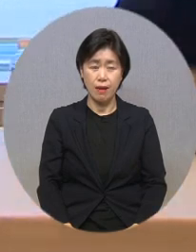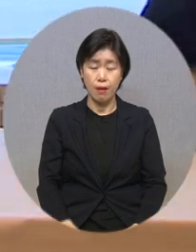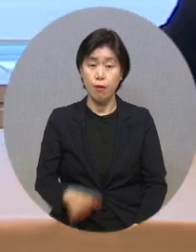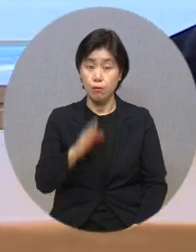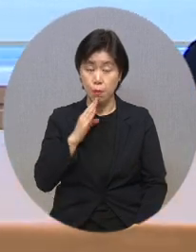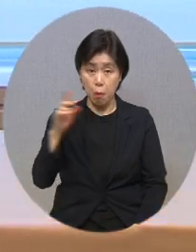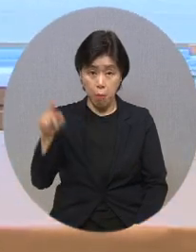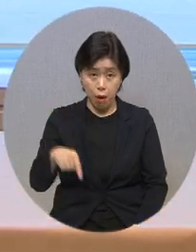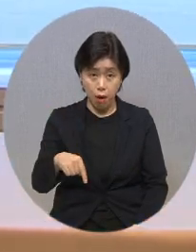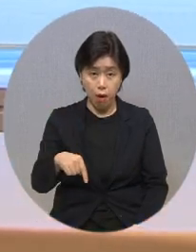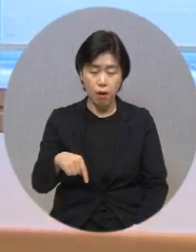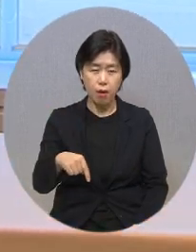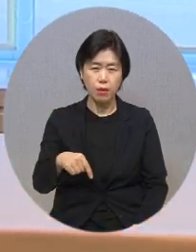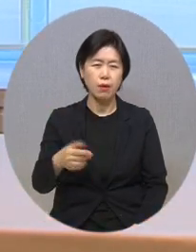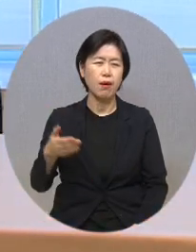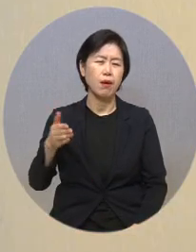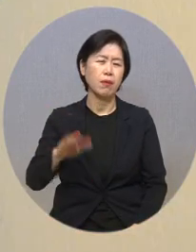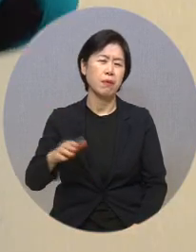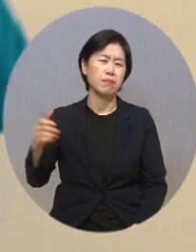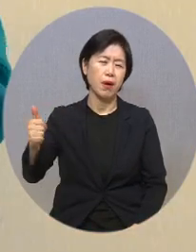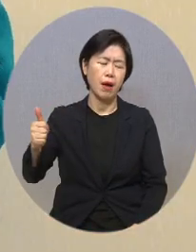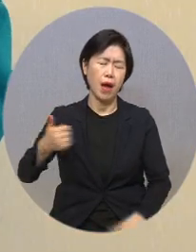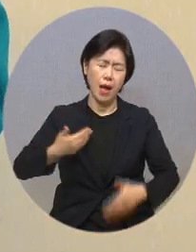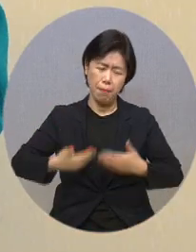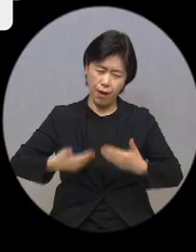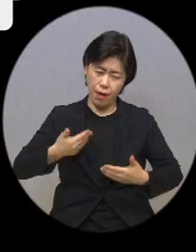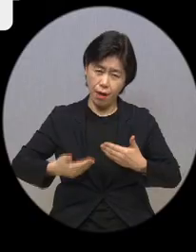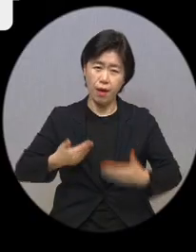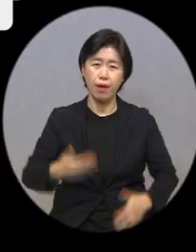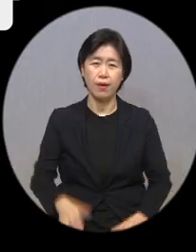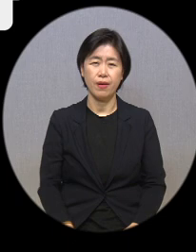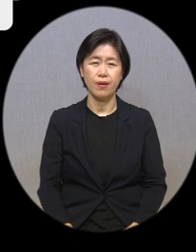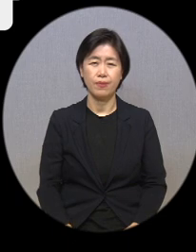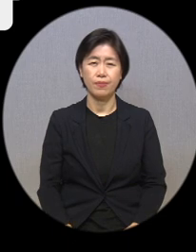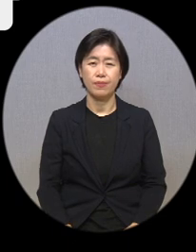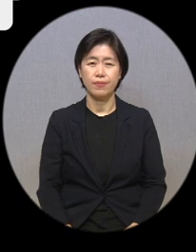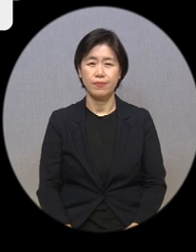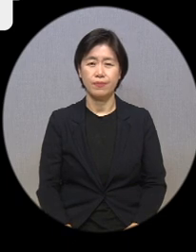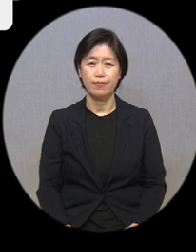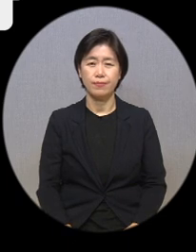나오기로 하셨어요. 준비가 안 근데 그분이 워낙 바쁘신 분이잖아요.